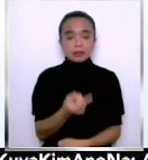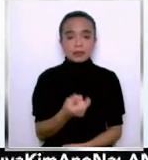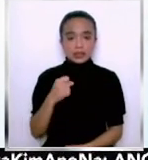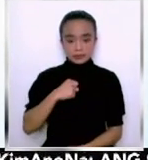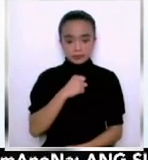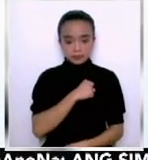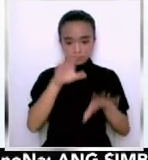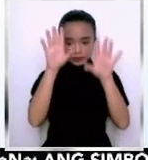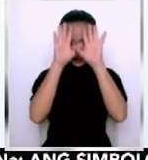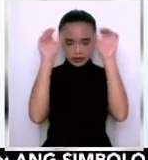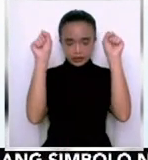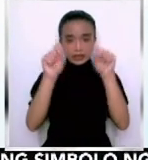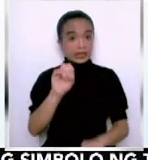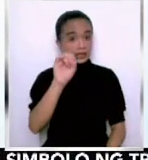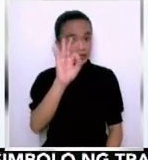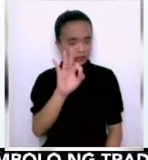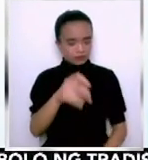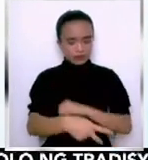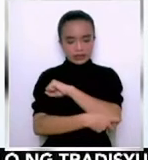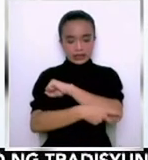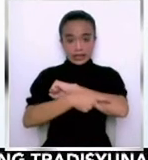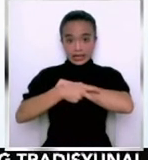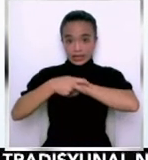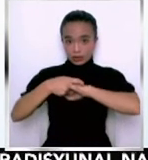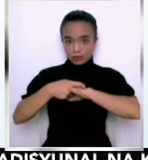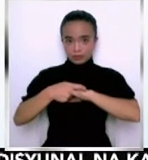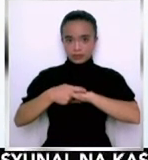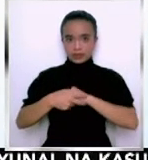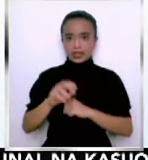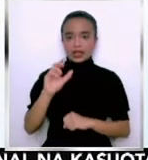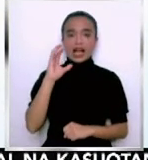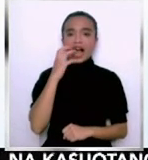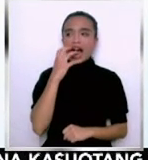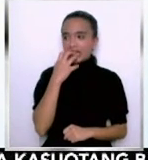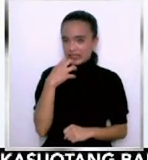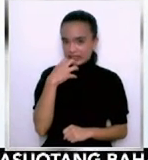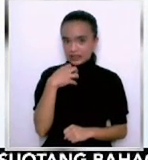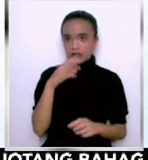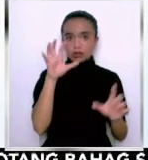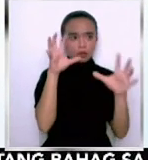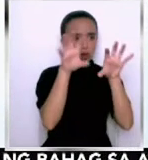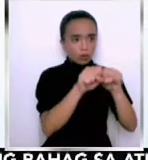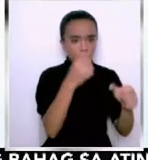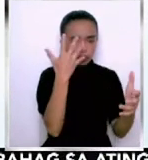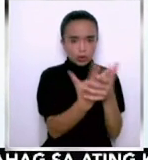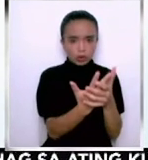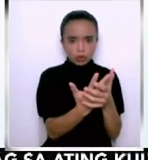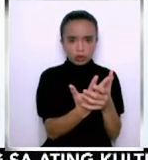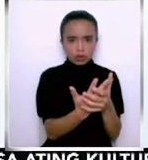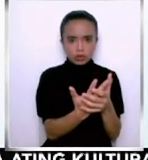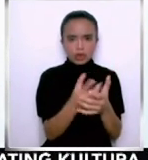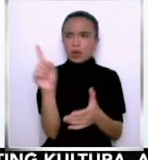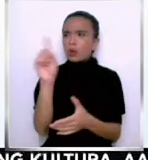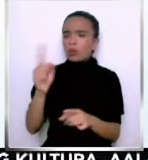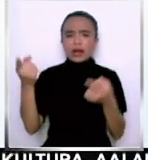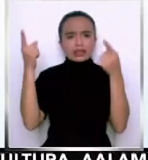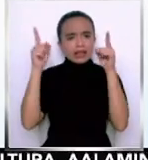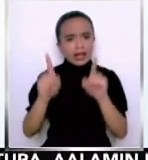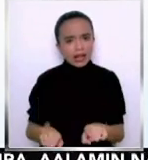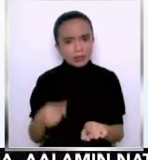kung nagnakaw ng bayabas ang mahirap, kulong agad. Tanong niya, ano raw ba ang nangyari sa ating